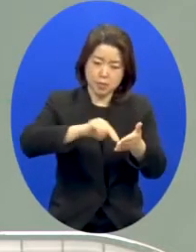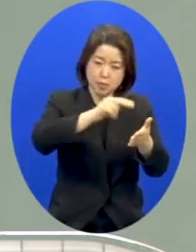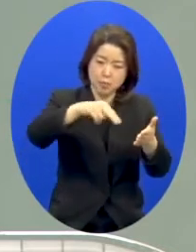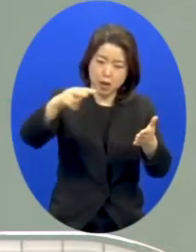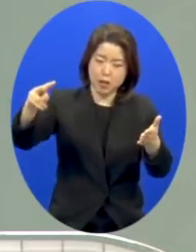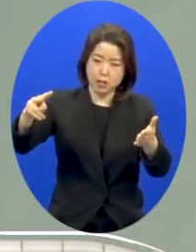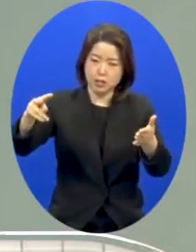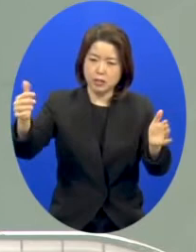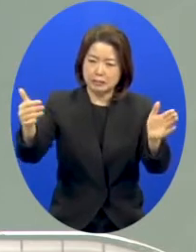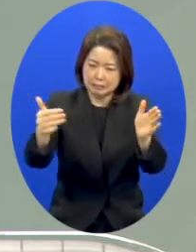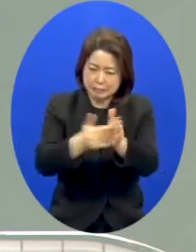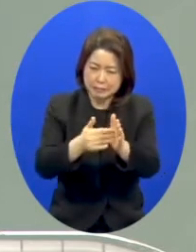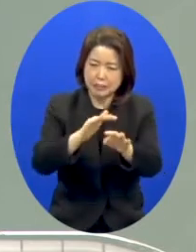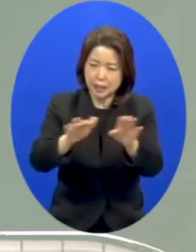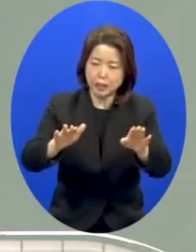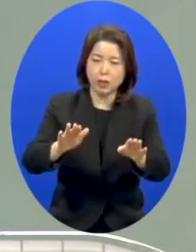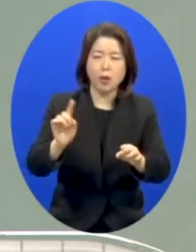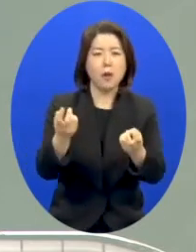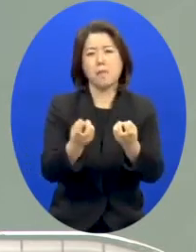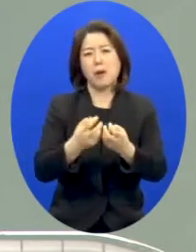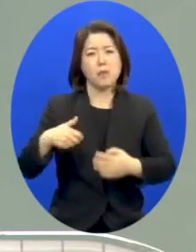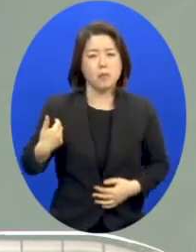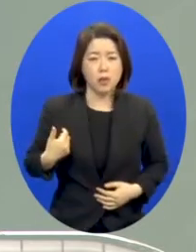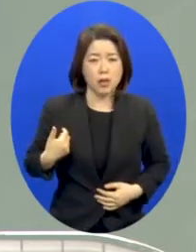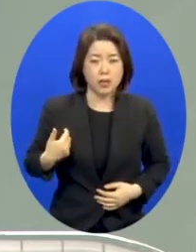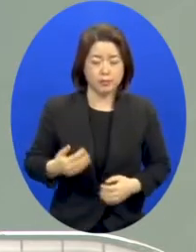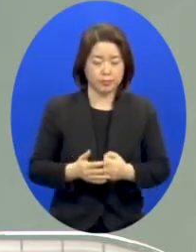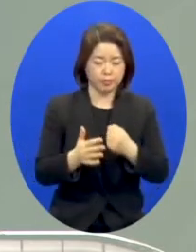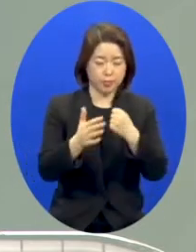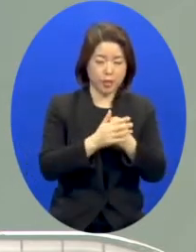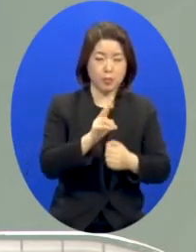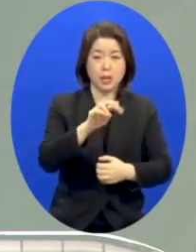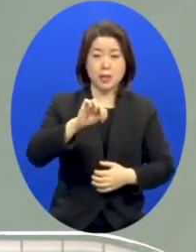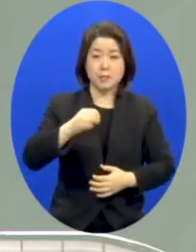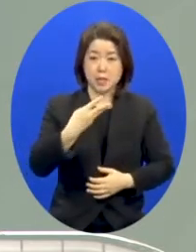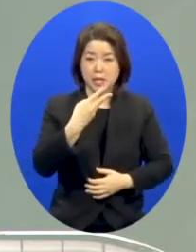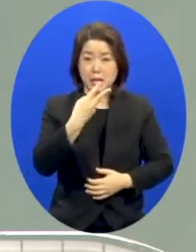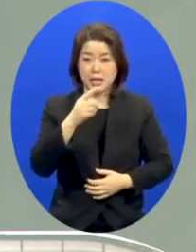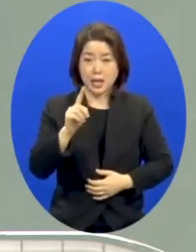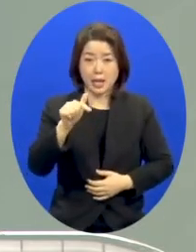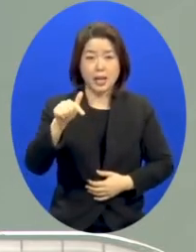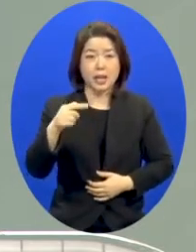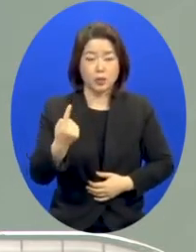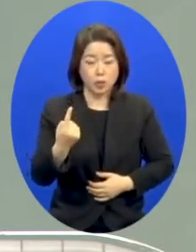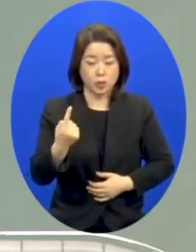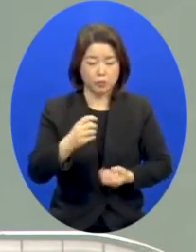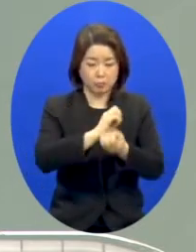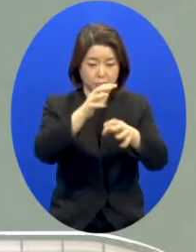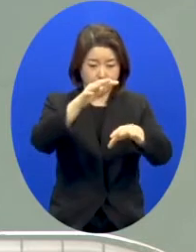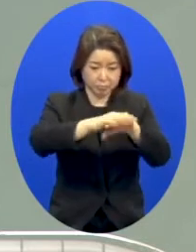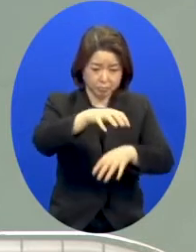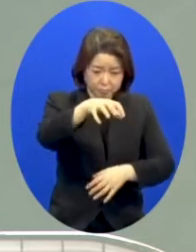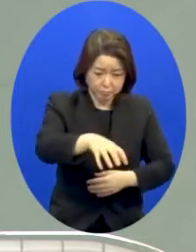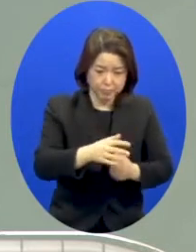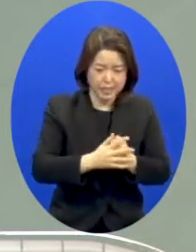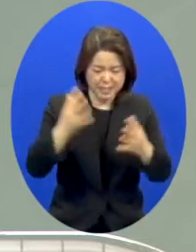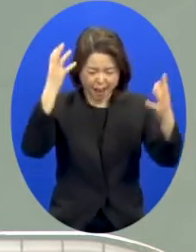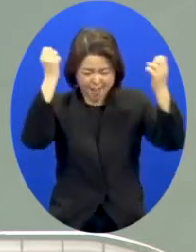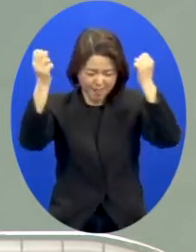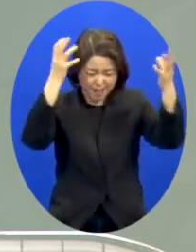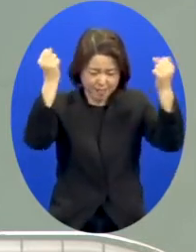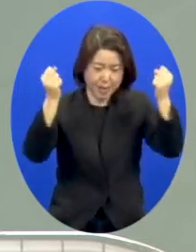없었어요 그는 밀라노에 있는 자기 집 정원에서 머리를 쥐어 뜯으면서